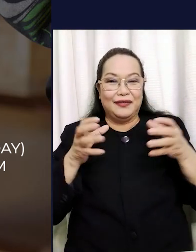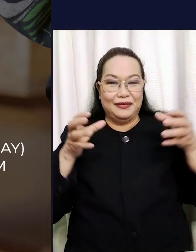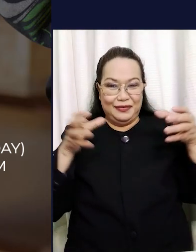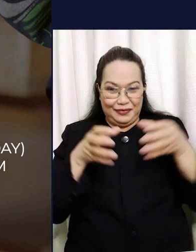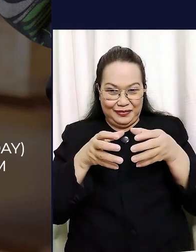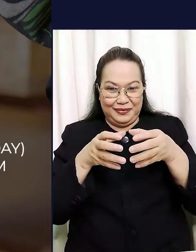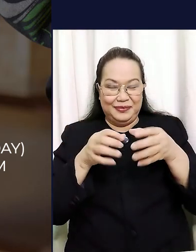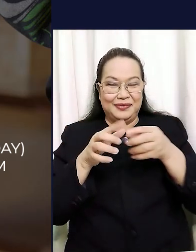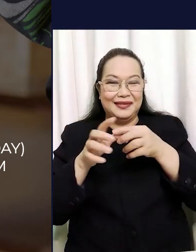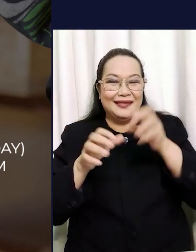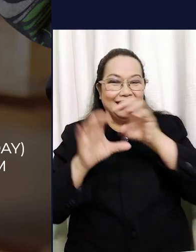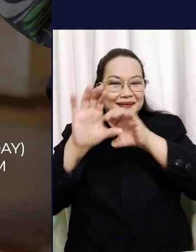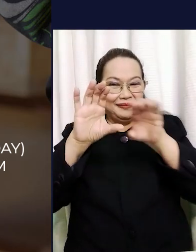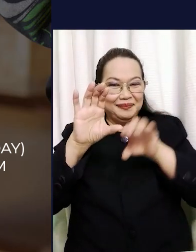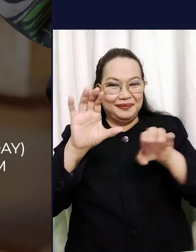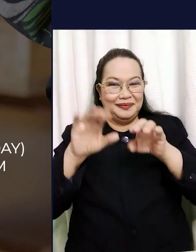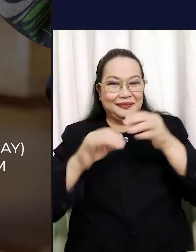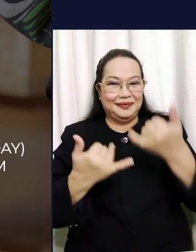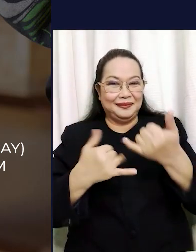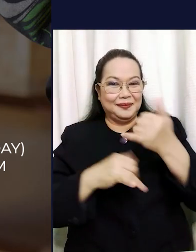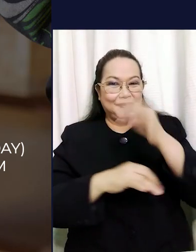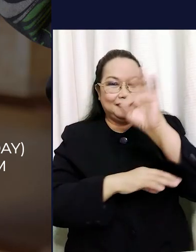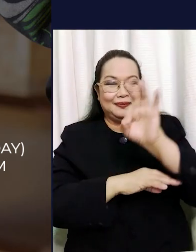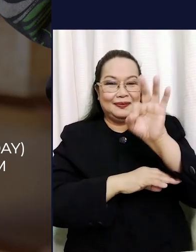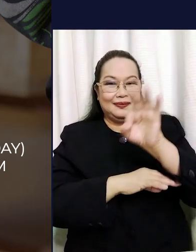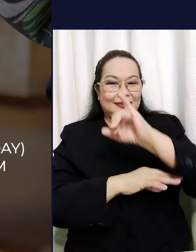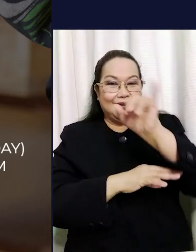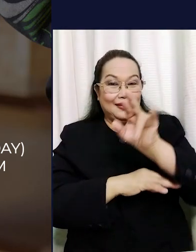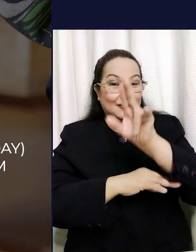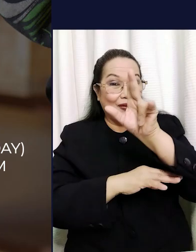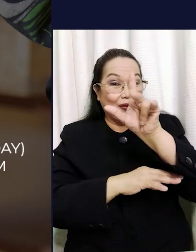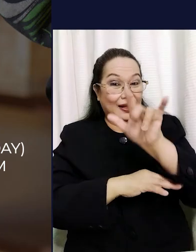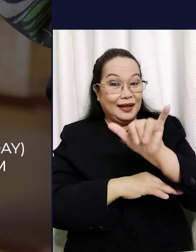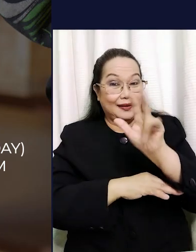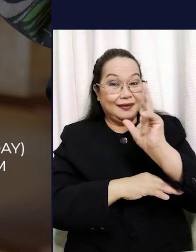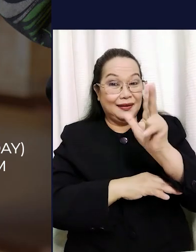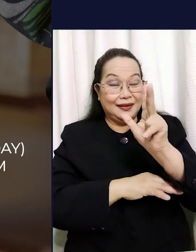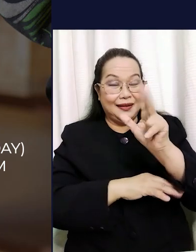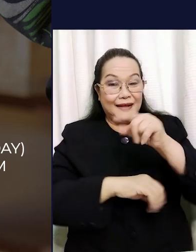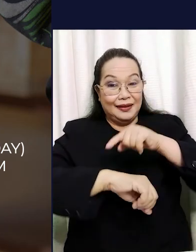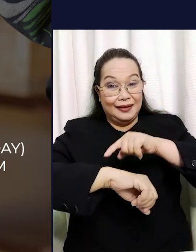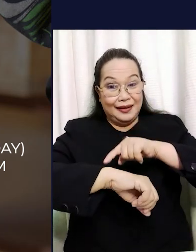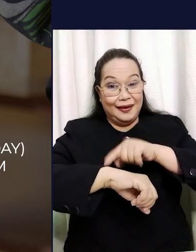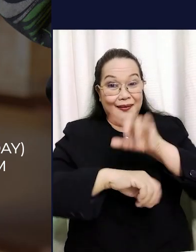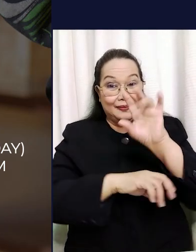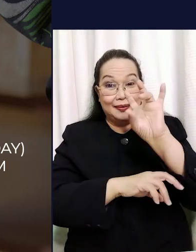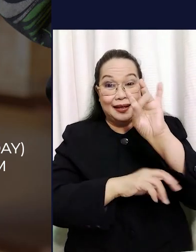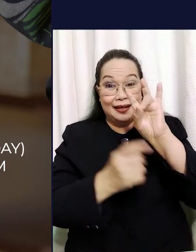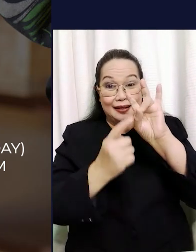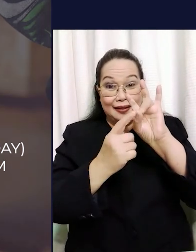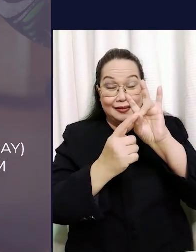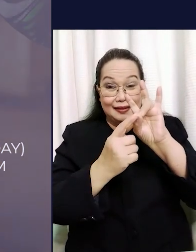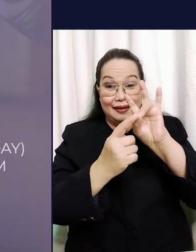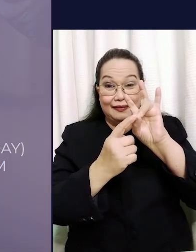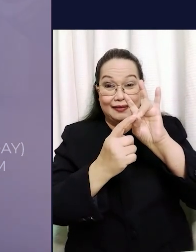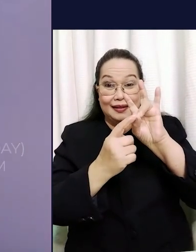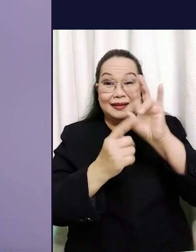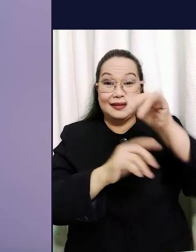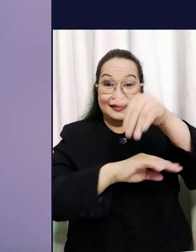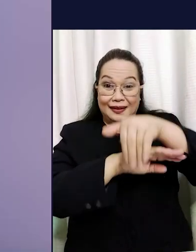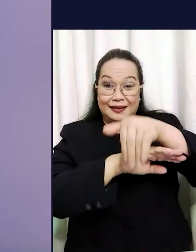po tayong sama-sama via Zoom this coming Friday sa July 30 at 7 o'clock.